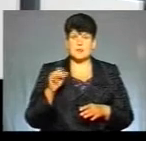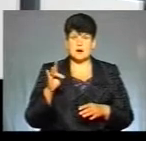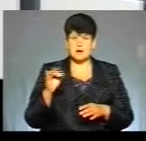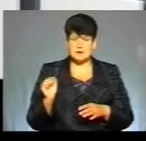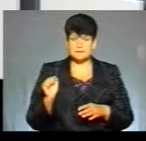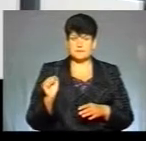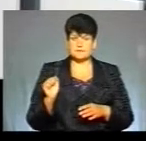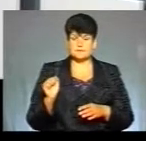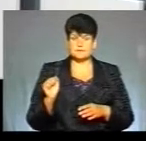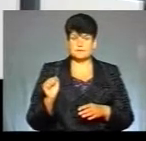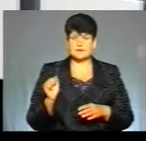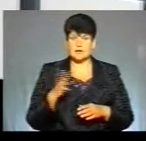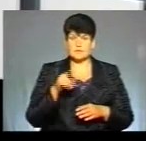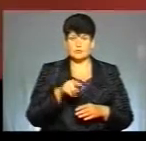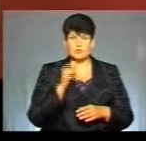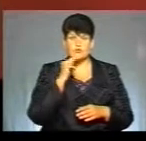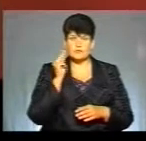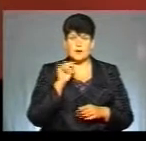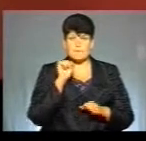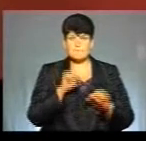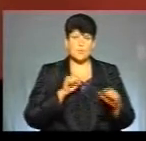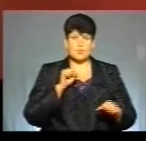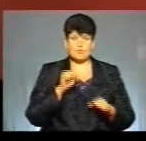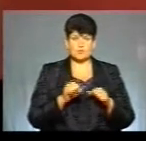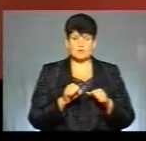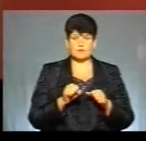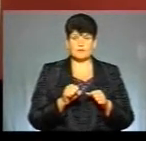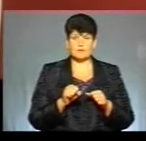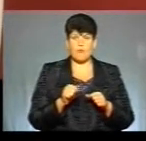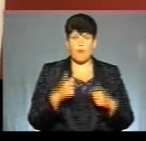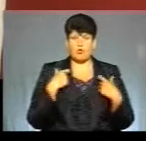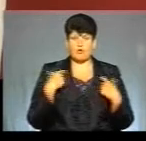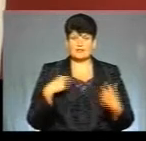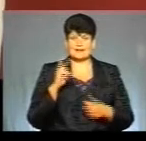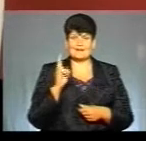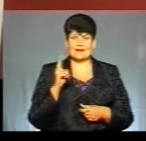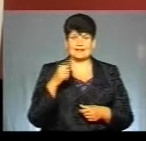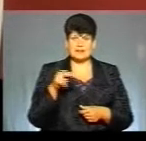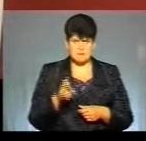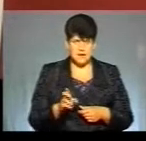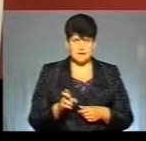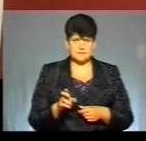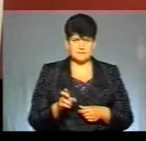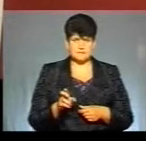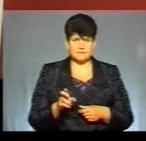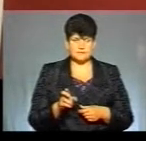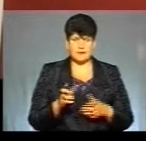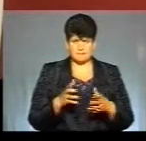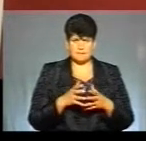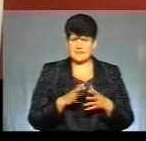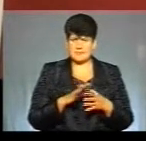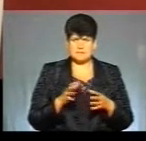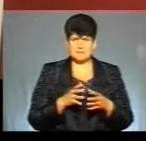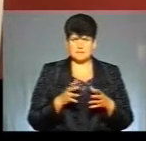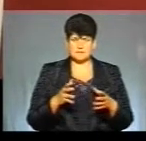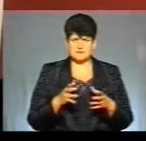був звинувачений у побитті полковника КДБ. А вже, власне, найбільше недоторканності з депутатів